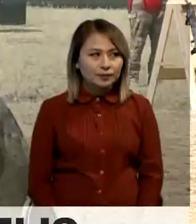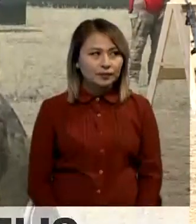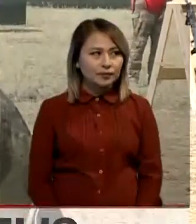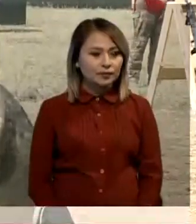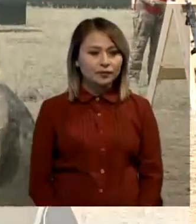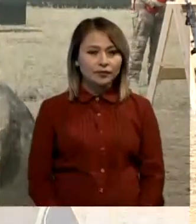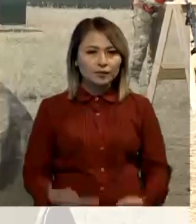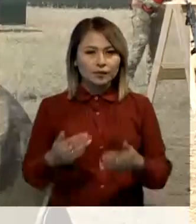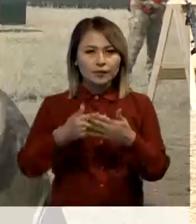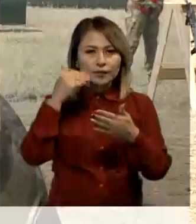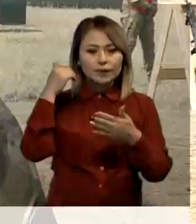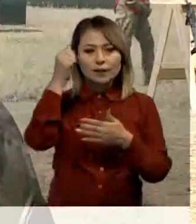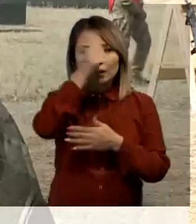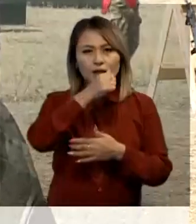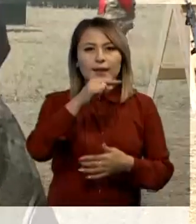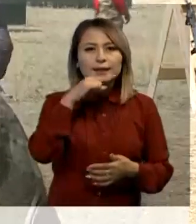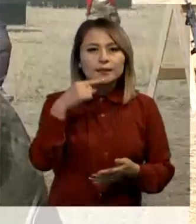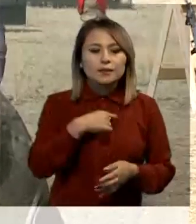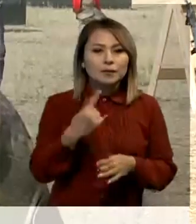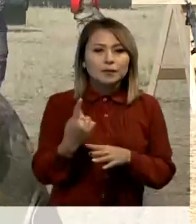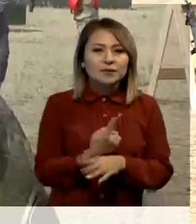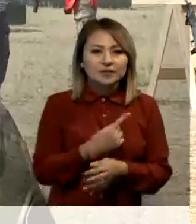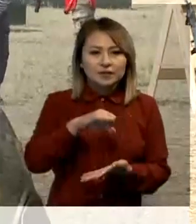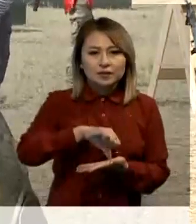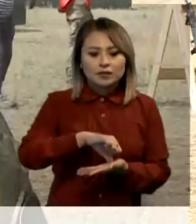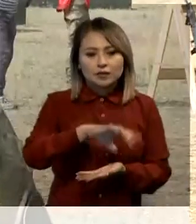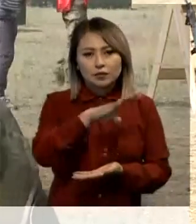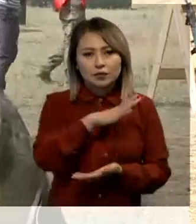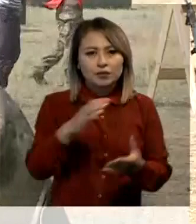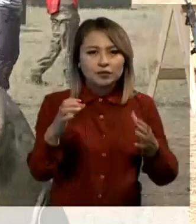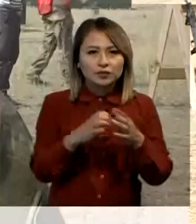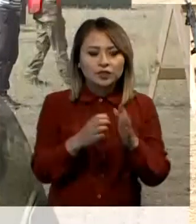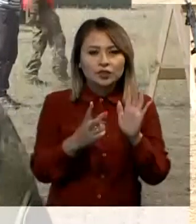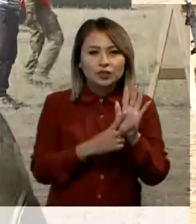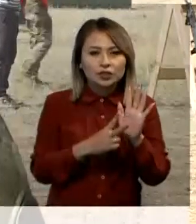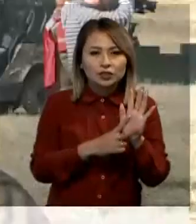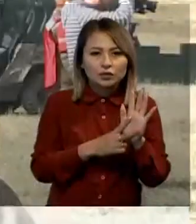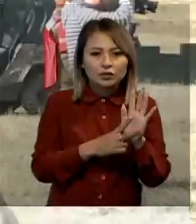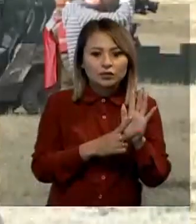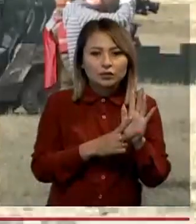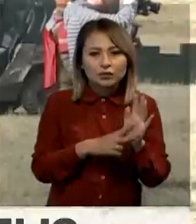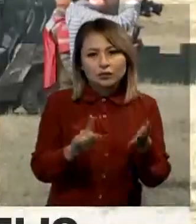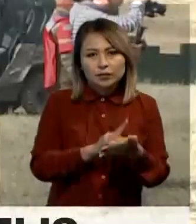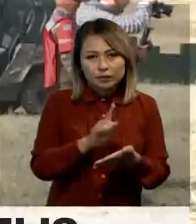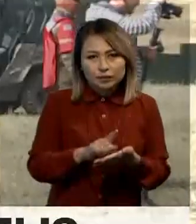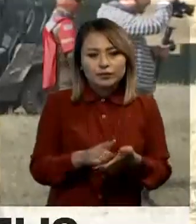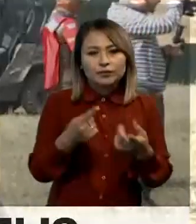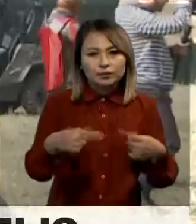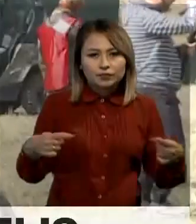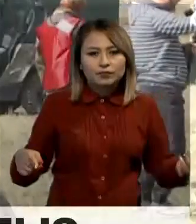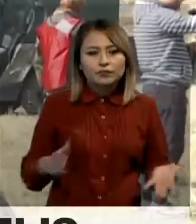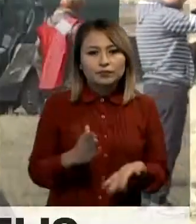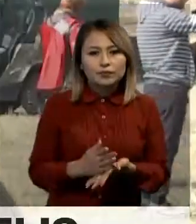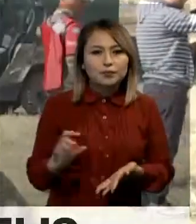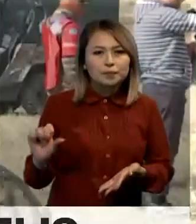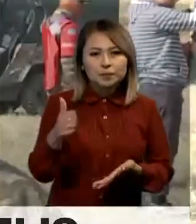мергенге былтыргы жылы Ресей мемлекетинде биринчи рет катышкан болатым. Бул сол өз жеримде экинчи рет катышкан. Әрине өзгешелер бар. Бұл жерде бірінші